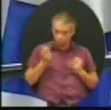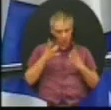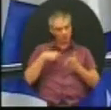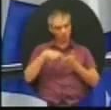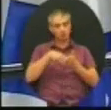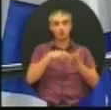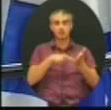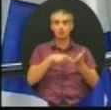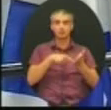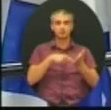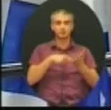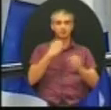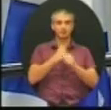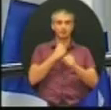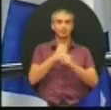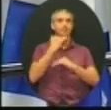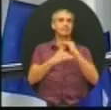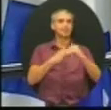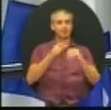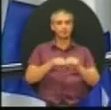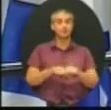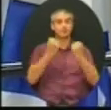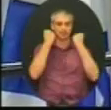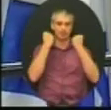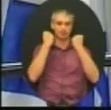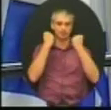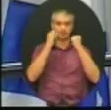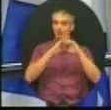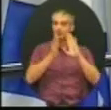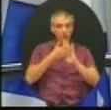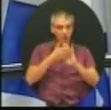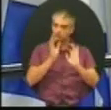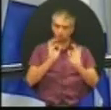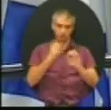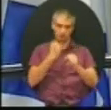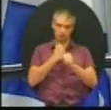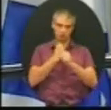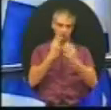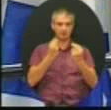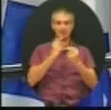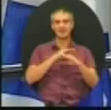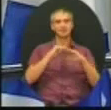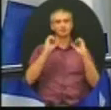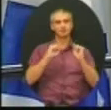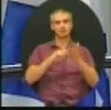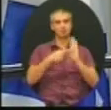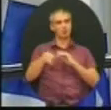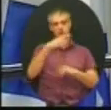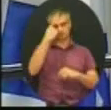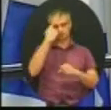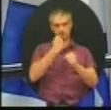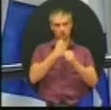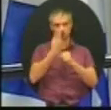נתקן את זה, יוצרים תהליך שבעצם מקלקל, והכל על מנת לעשות את הדבר הבסיסי שהפוליטיקאים האלה יודעים